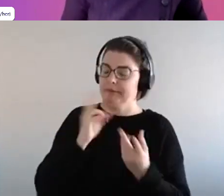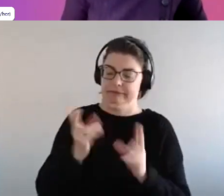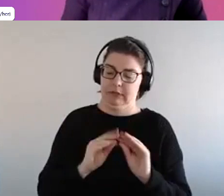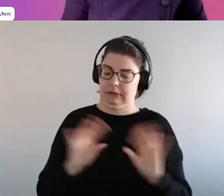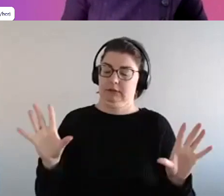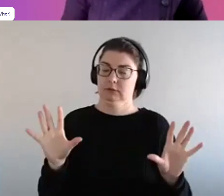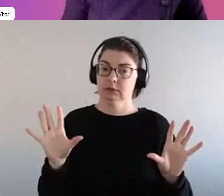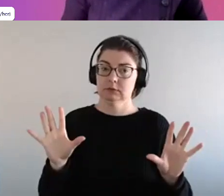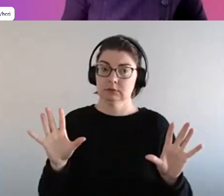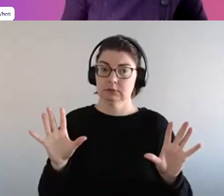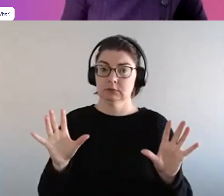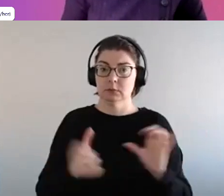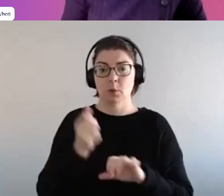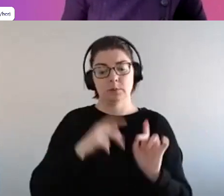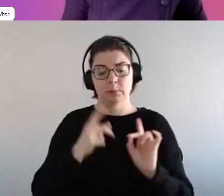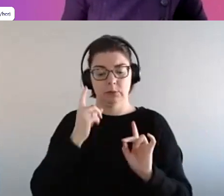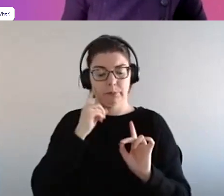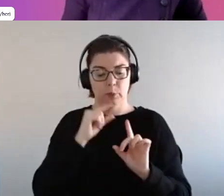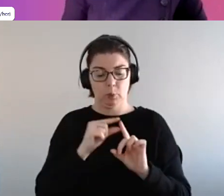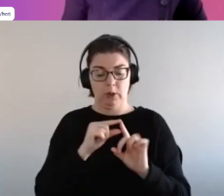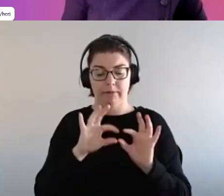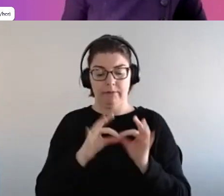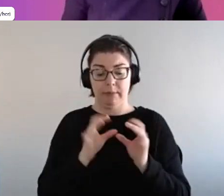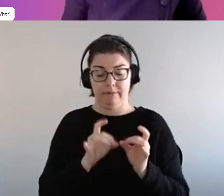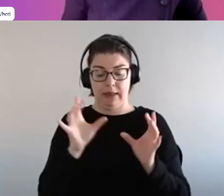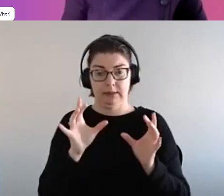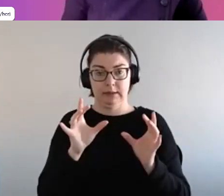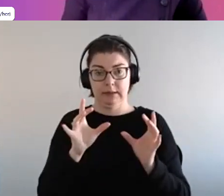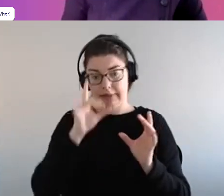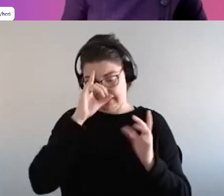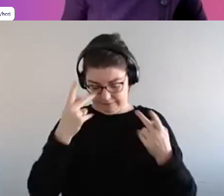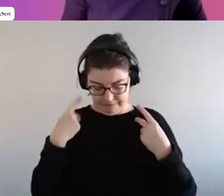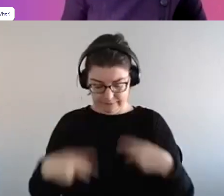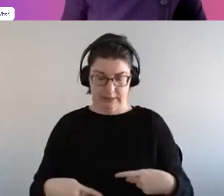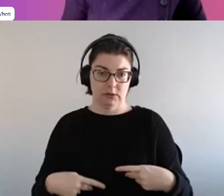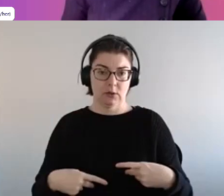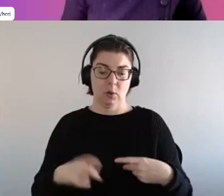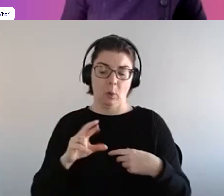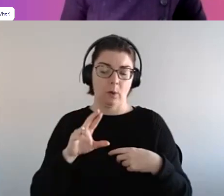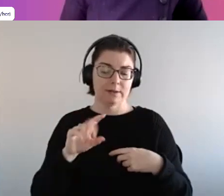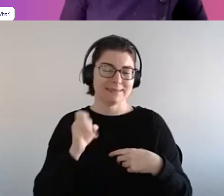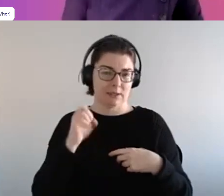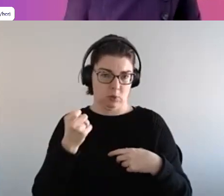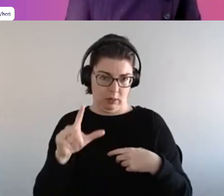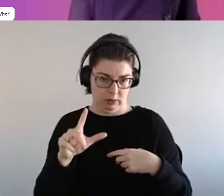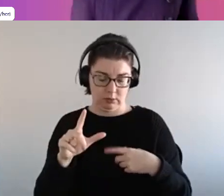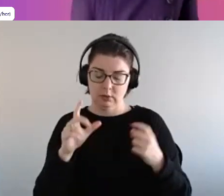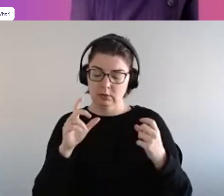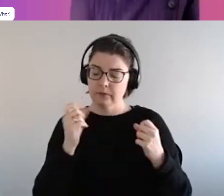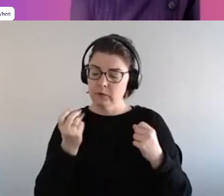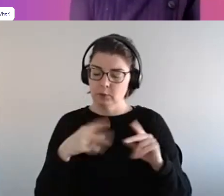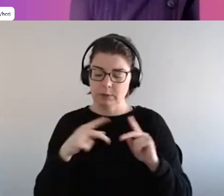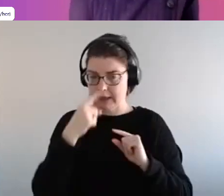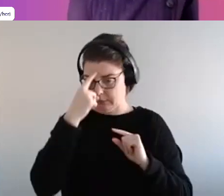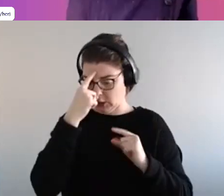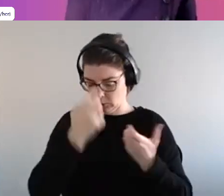oui et puis de façon plus concrète lorsque les gens attendent le mot violent familiale il pense d'abus sexuel